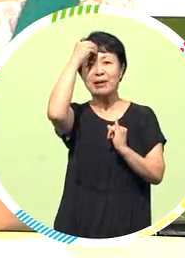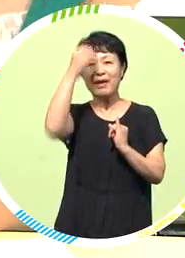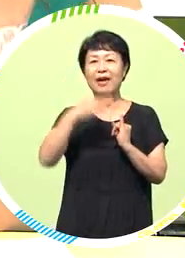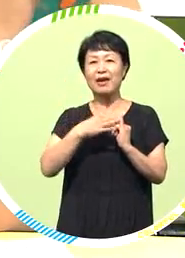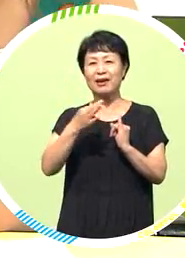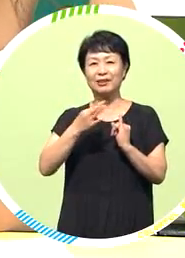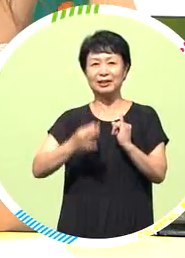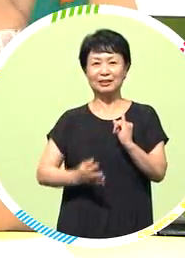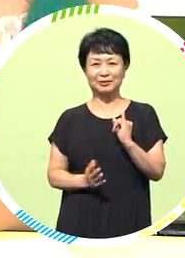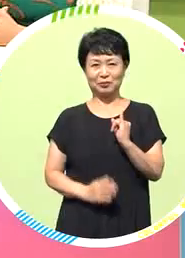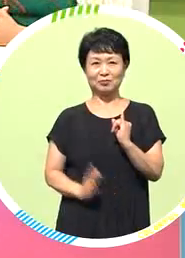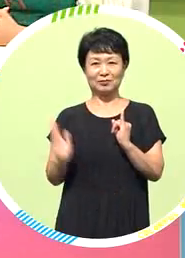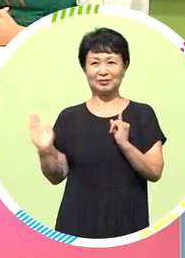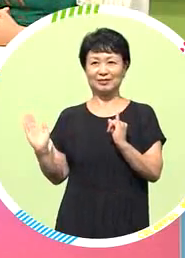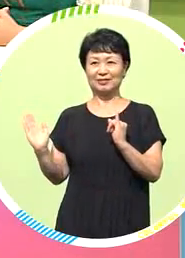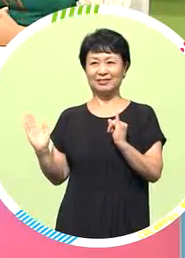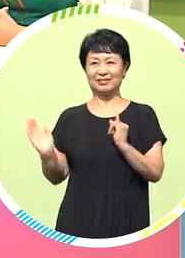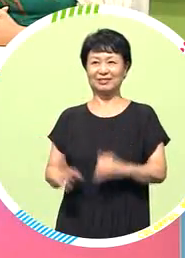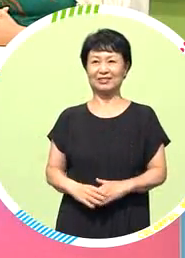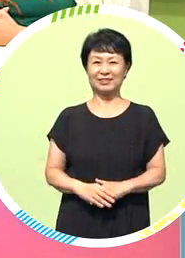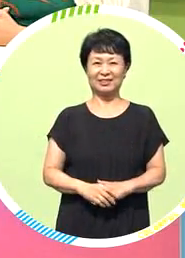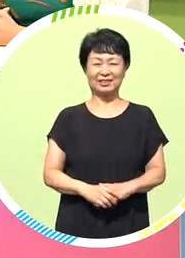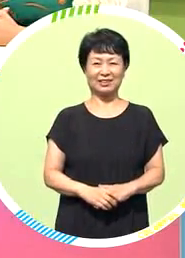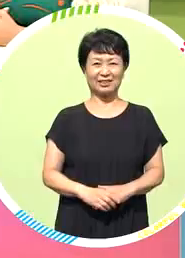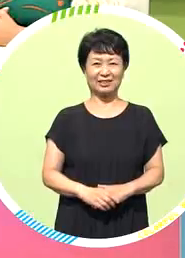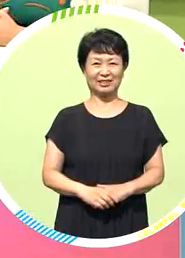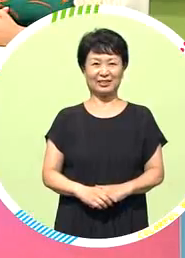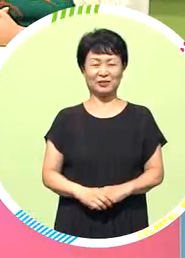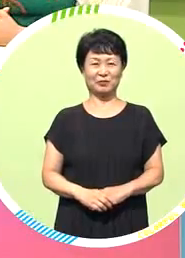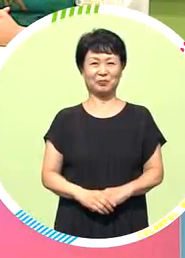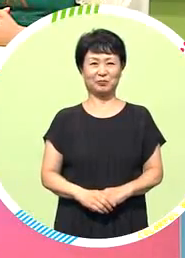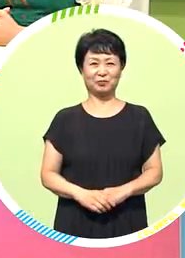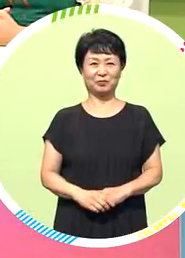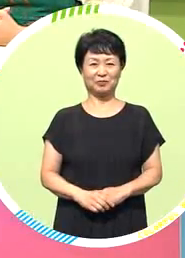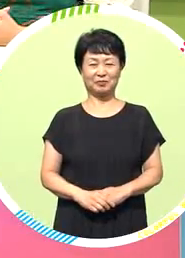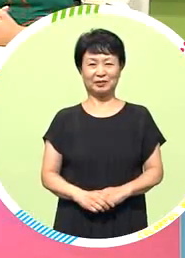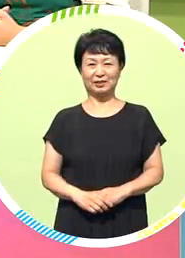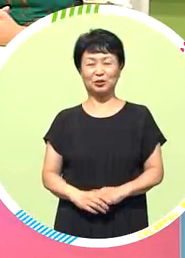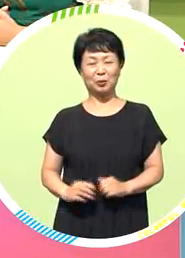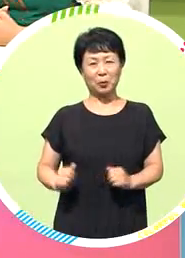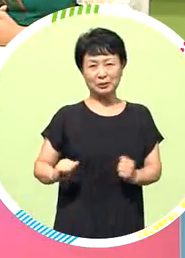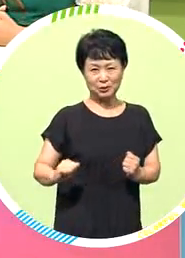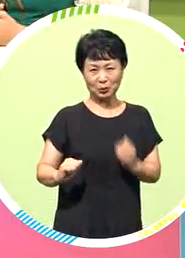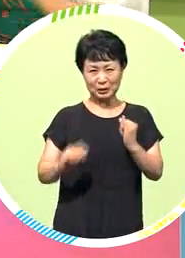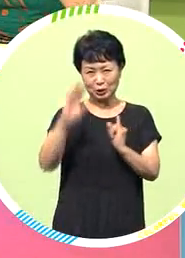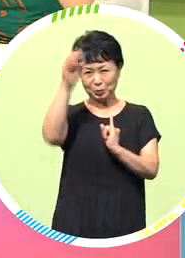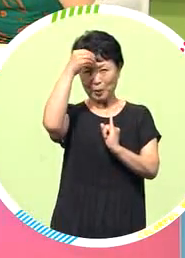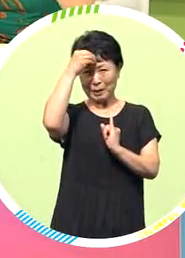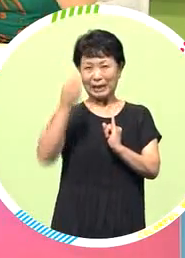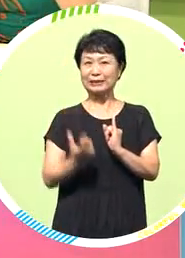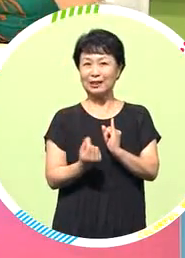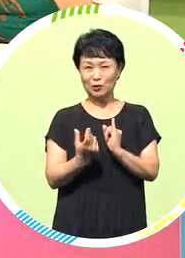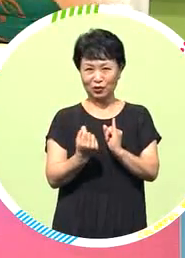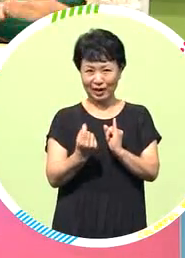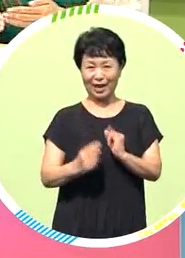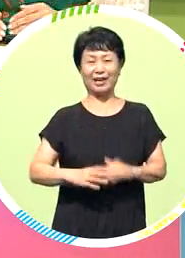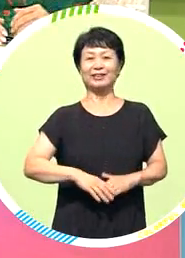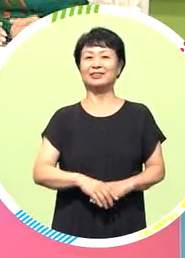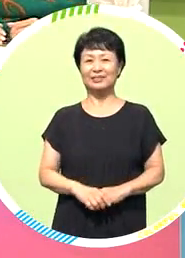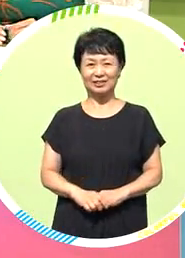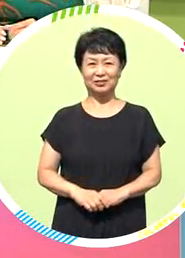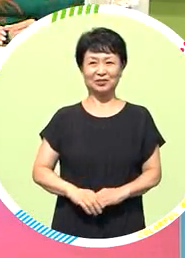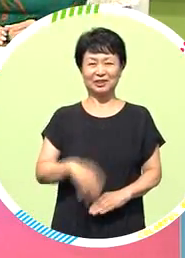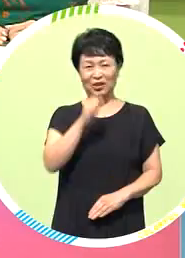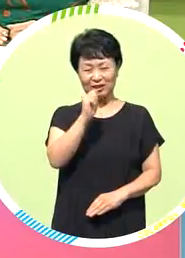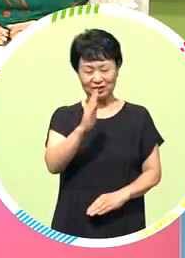デム 言う前のこうちょっと ポジションがね、 ちょっと一呼吸を吸う 気になりましたけど、 よろしくお願いします